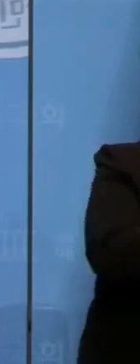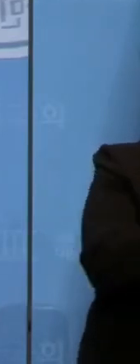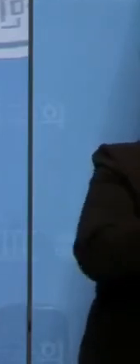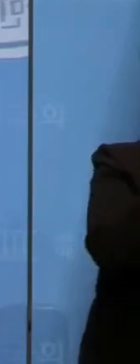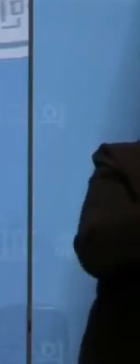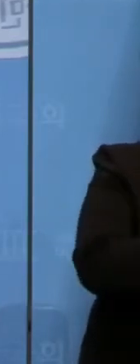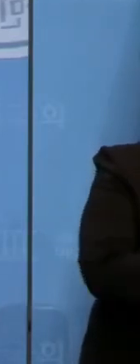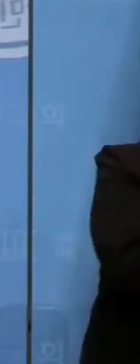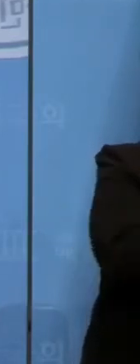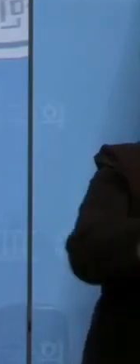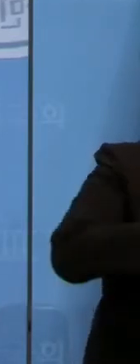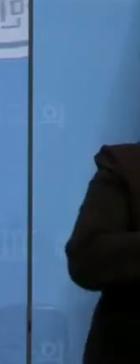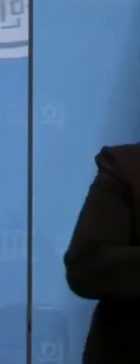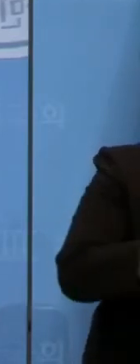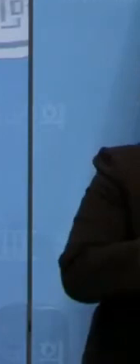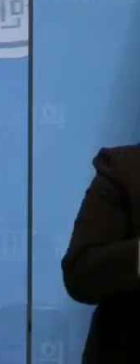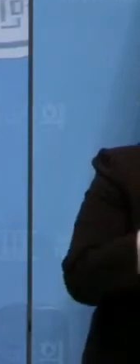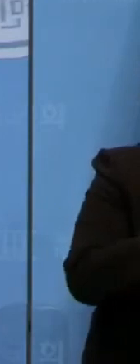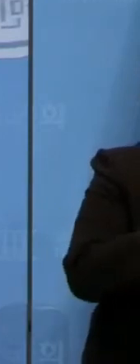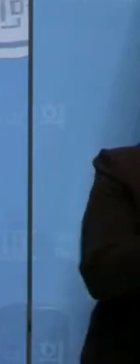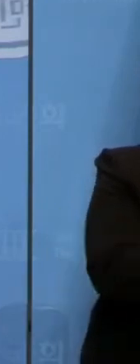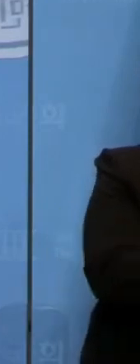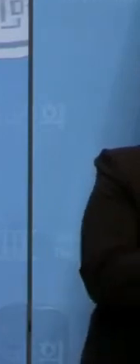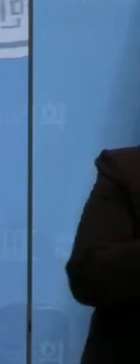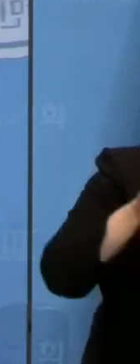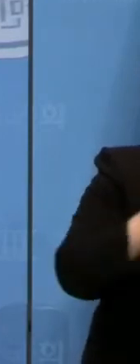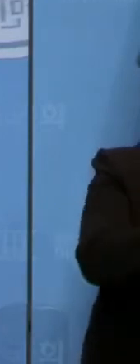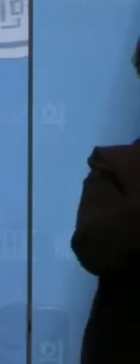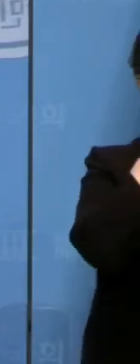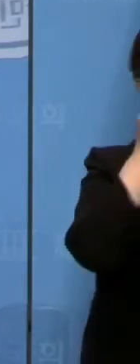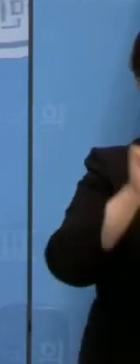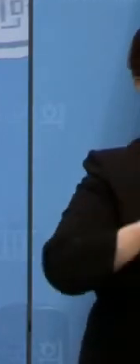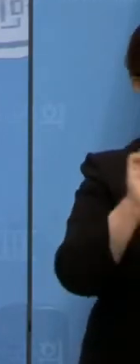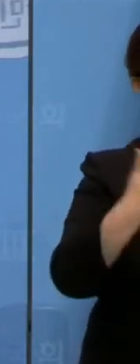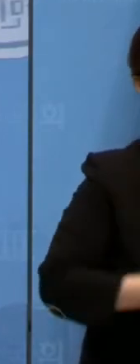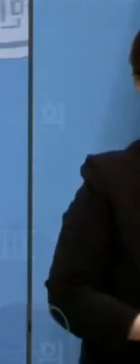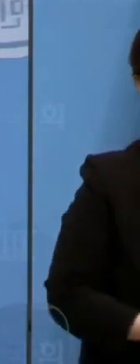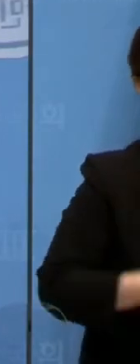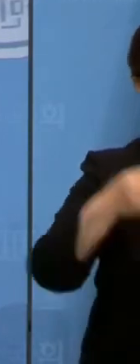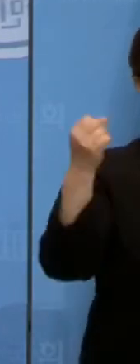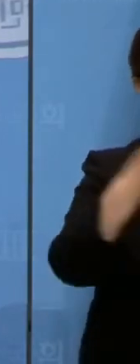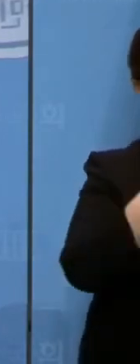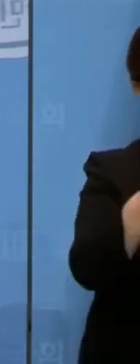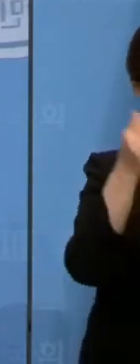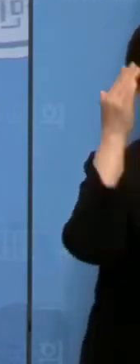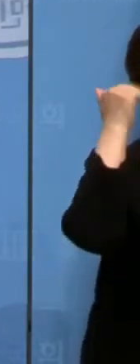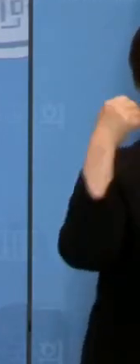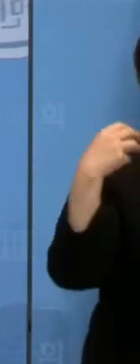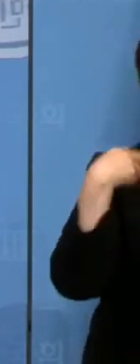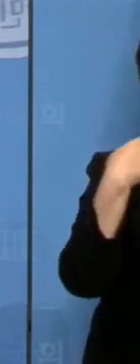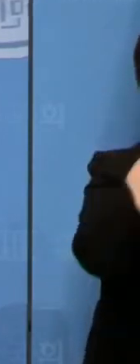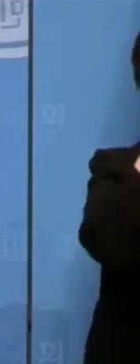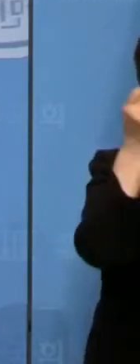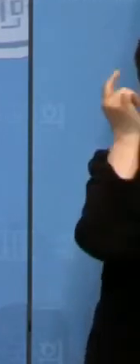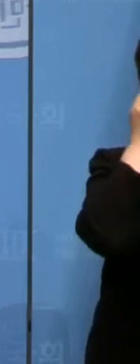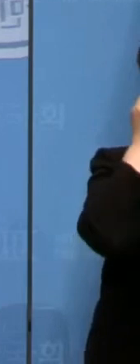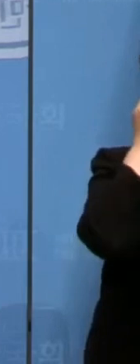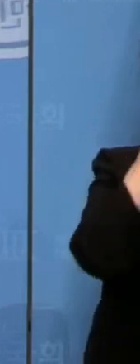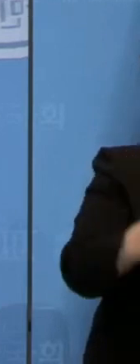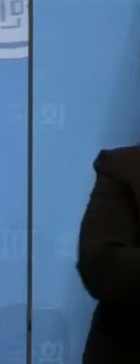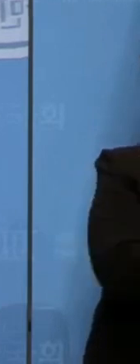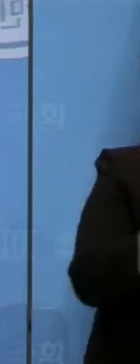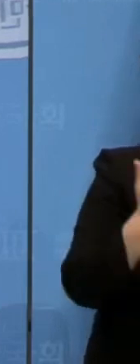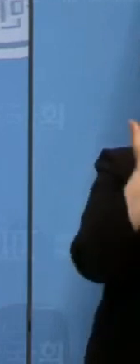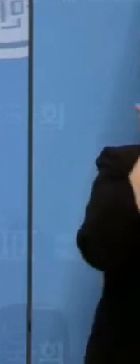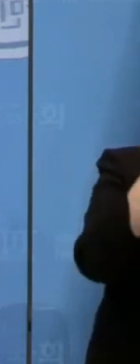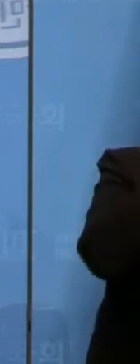제어할 국제 공조를 만들어내지 못하고 있습니다. 여기에 한국의 역할이 있습니다. 대한민국은